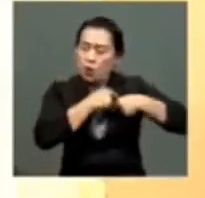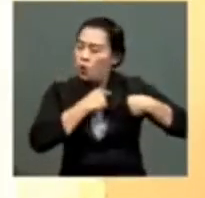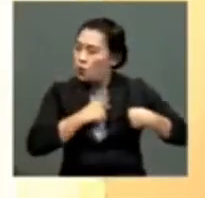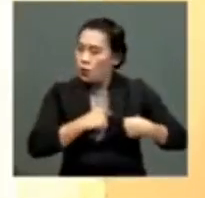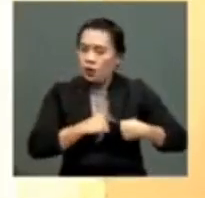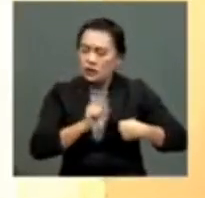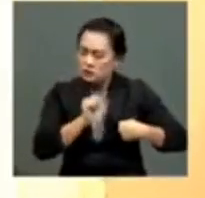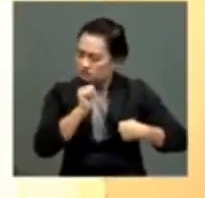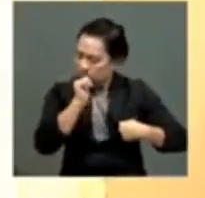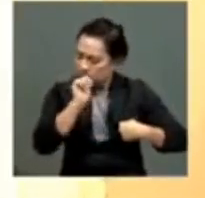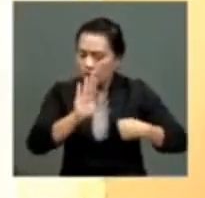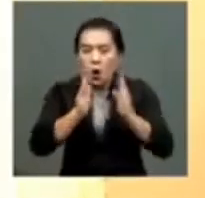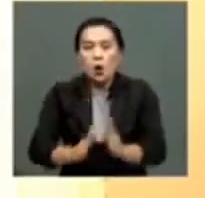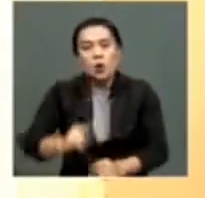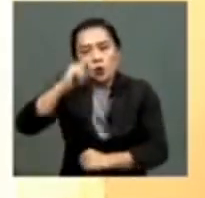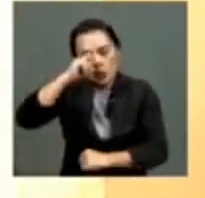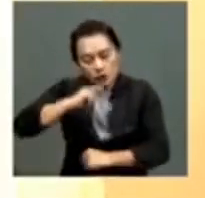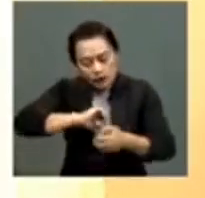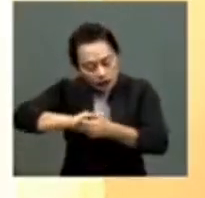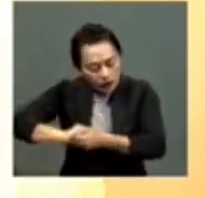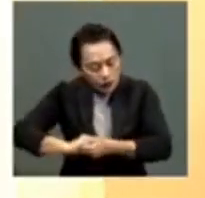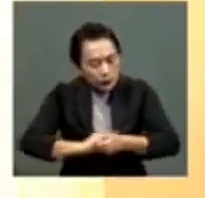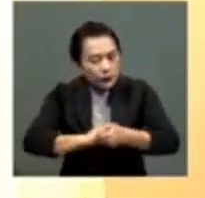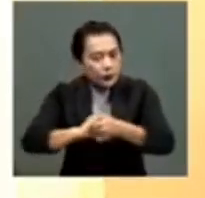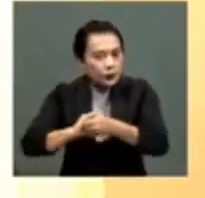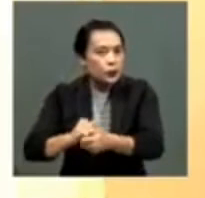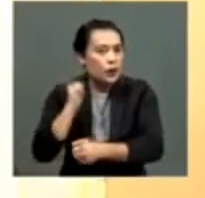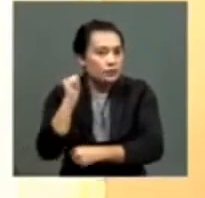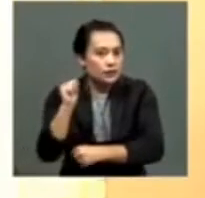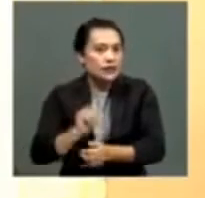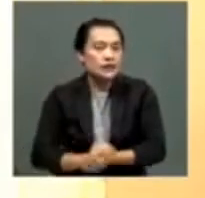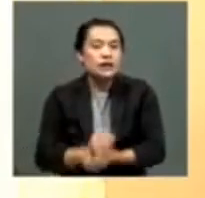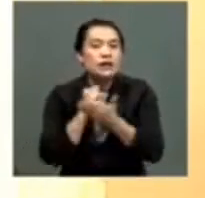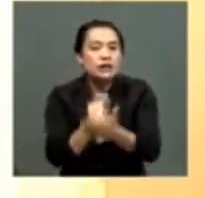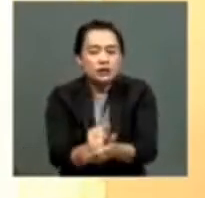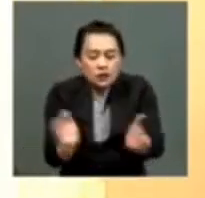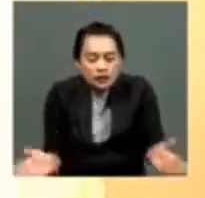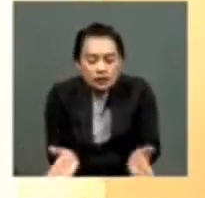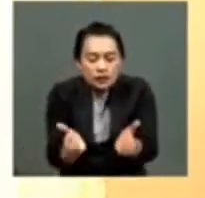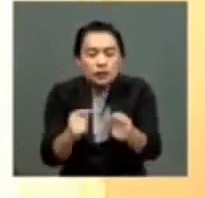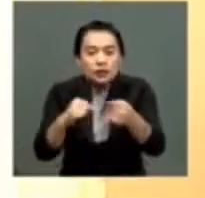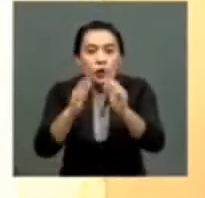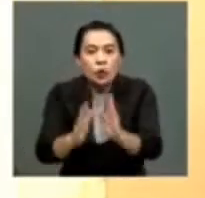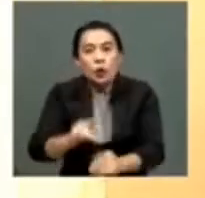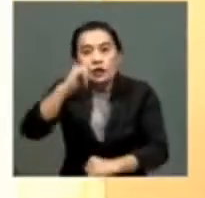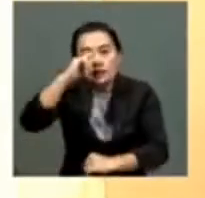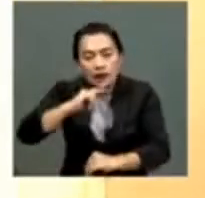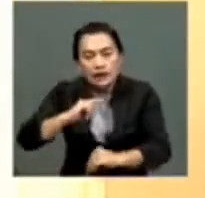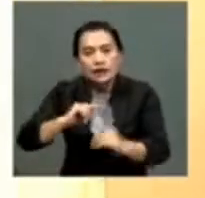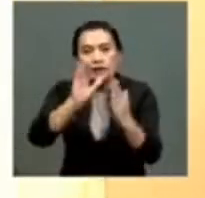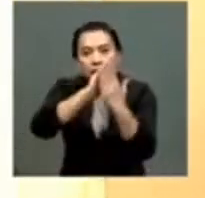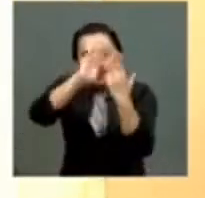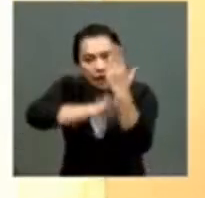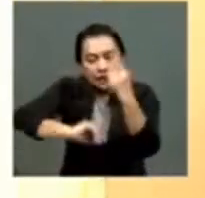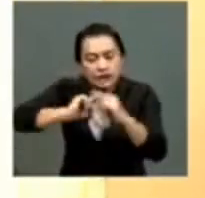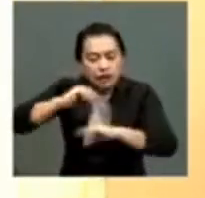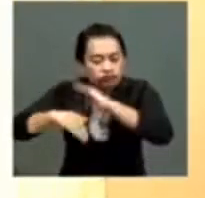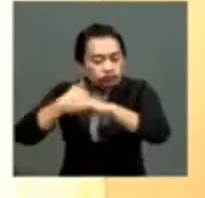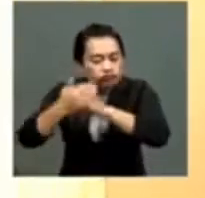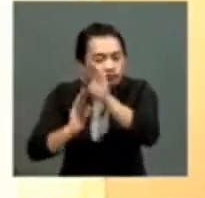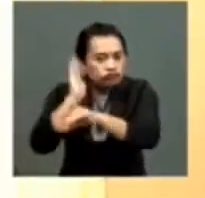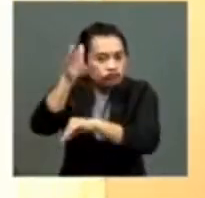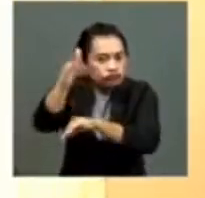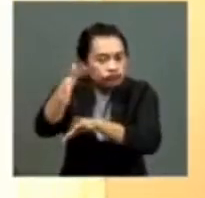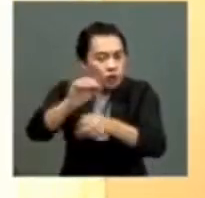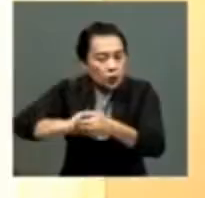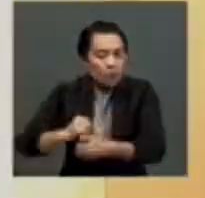นไทยและความเป็นอันหนึ่งอันเดียวกันที่จะช่วยขับเคลื่อนประเทศไทยของเราให้ก้าวไปข้างหน้าได้อย่างเข้มแข็งต่อไป